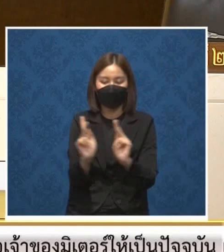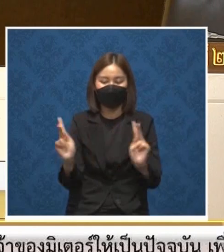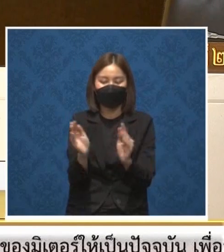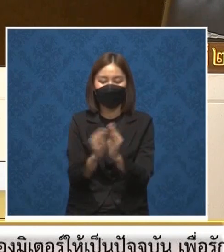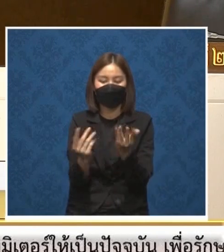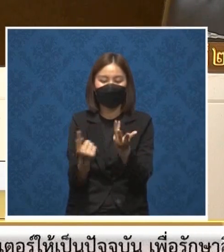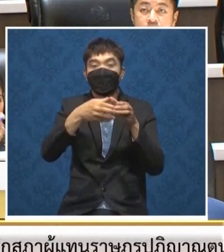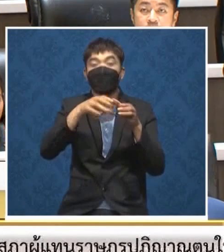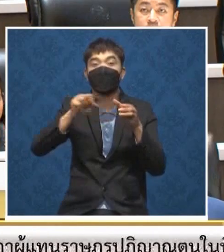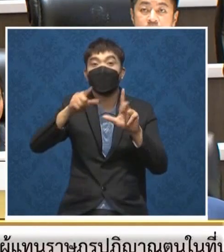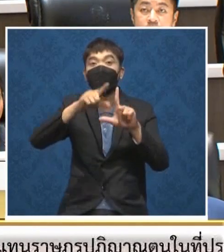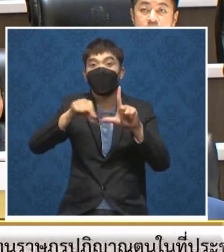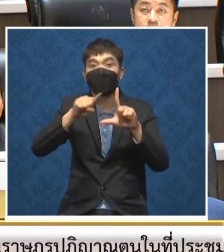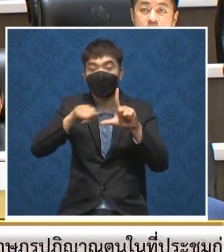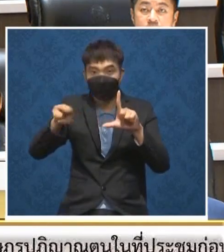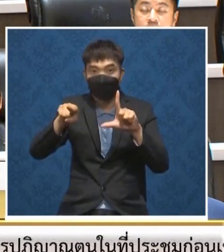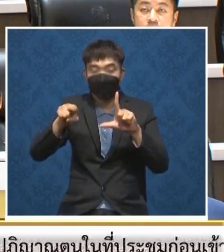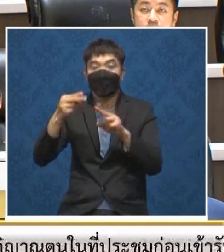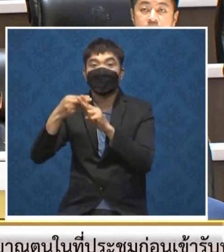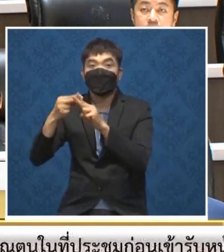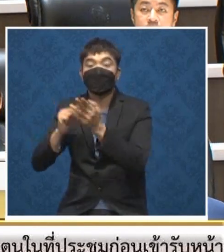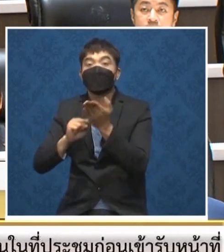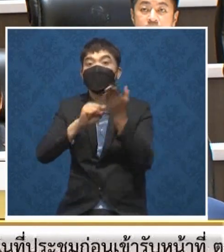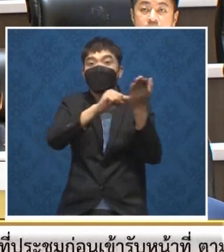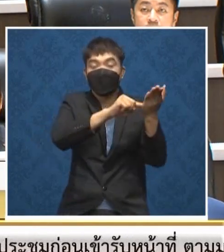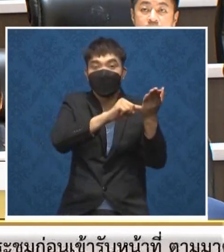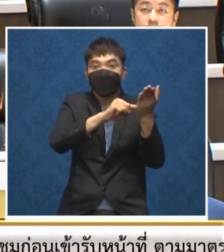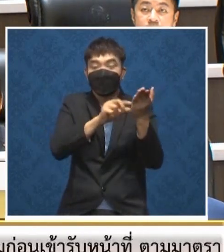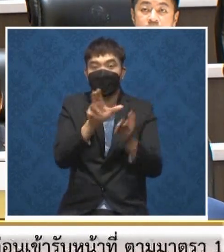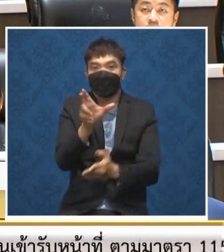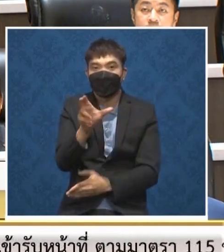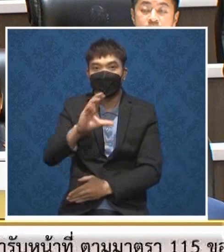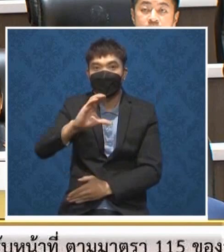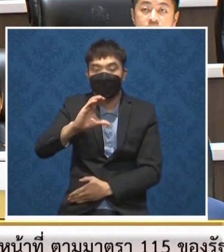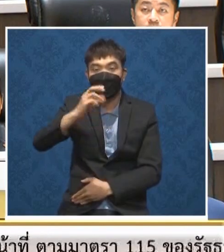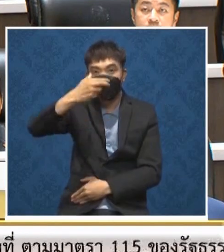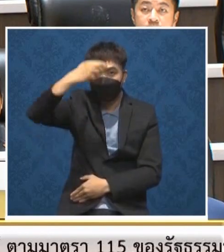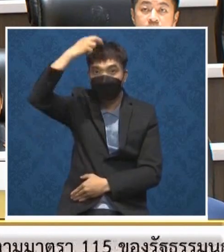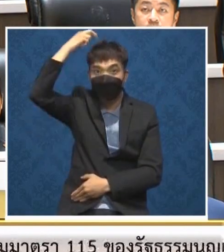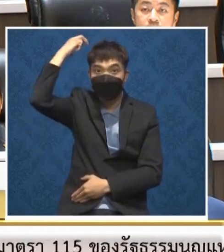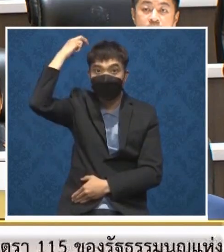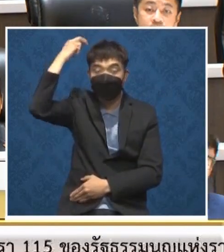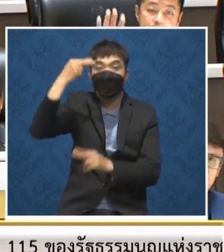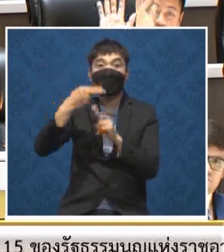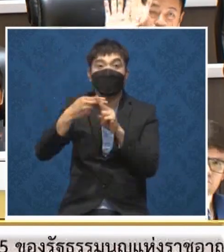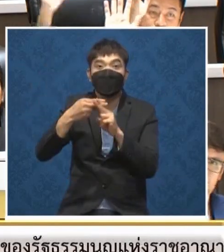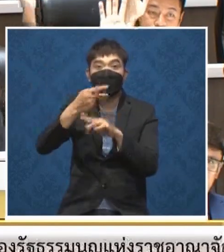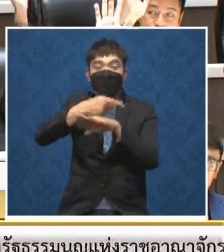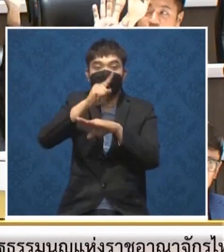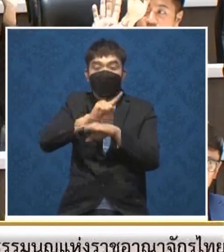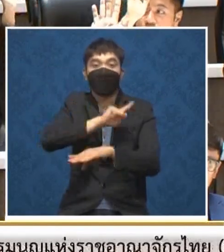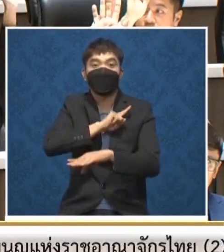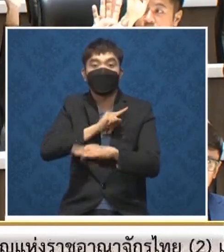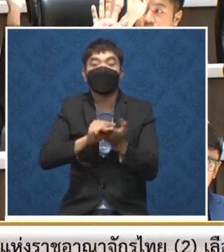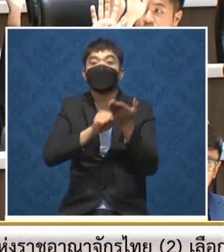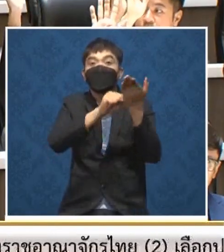ตามกฎหมายก็คือทุกอย่างเนี่ยราบรื่นจากนั้นเนี่ยเข้าสู่กระบวนการจัดตั้งคณะรัฐมนตรีประกาศนโยบายการขับเคลื่อนเศรษฐกิจก็จะมีความโดด